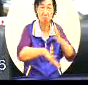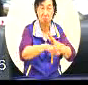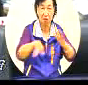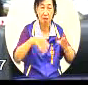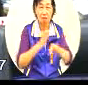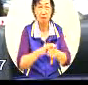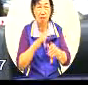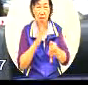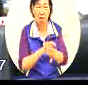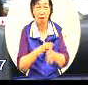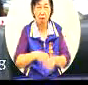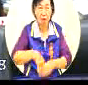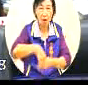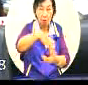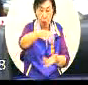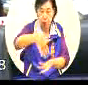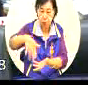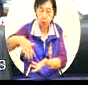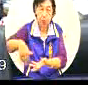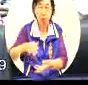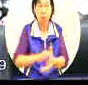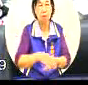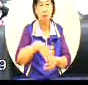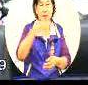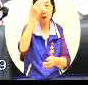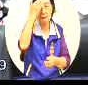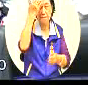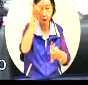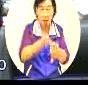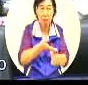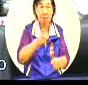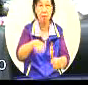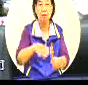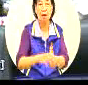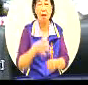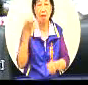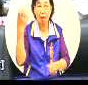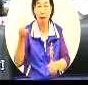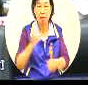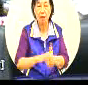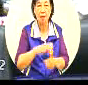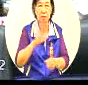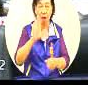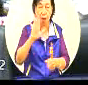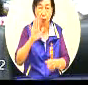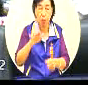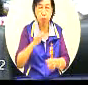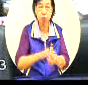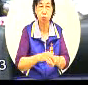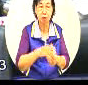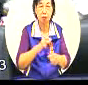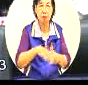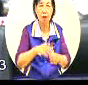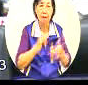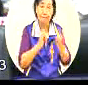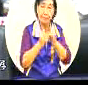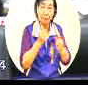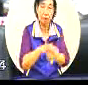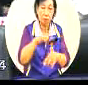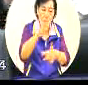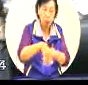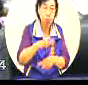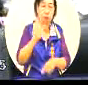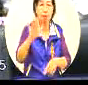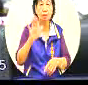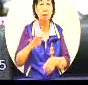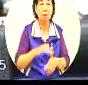扫，造成他们很多的这样的麻烦跟困扰，甚至还有人因为这样子而死亡的。所以本席这边要具体建议市长，